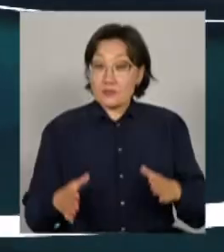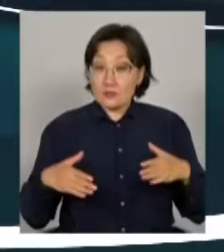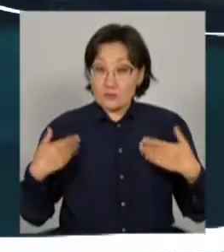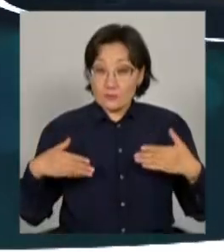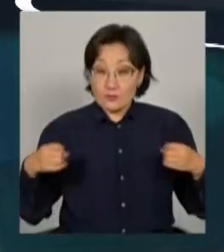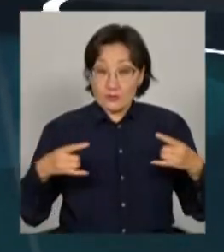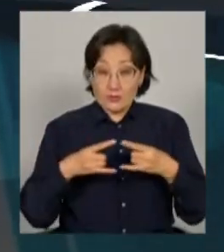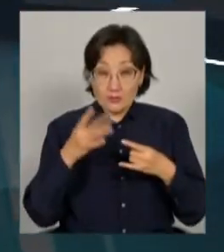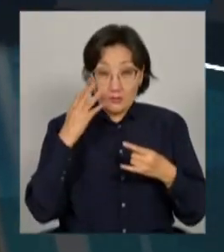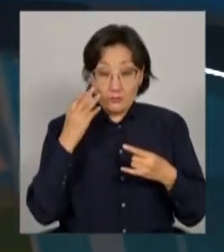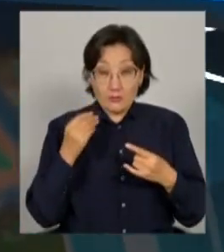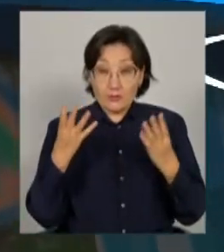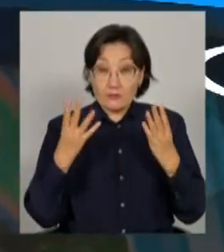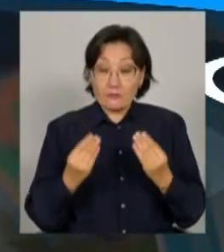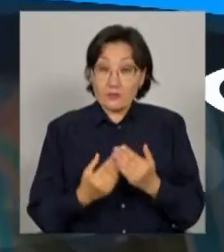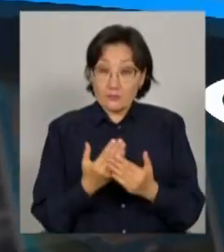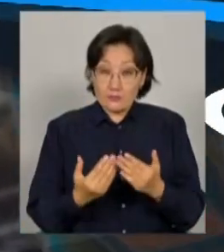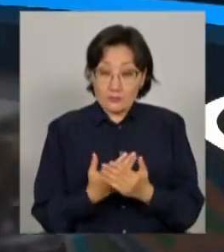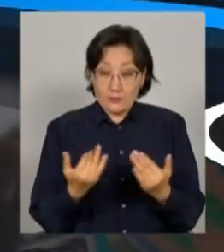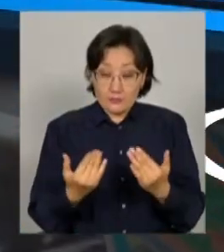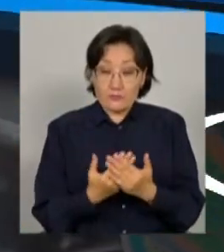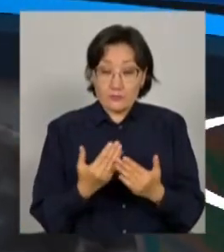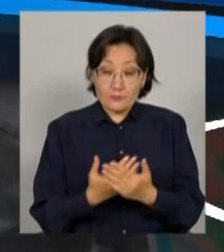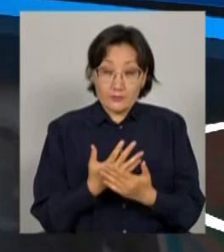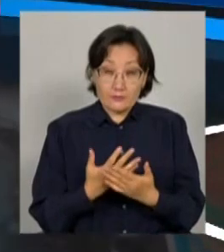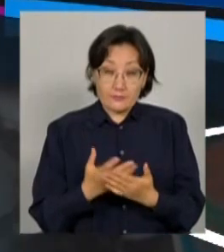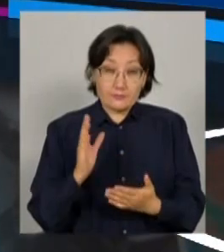Добрый день. С новостями к этому часу Алия Абитова. Коротко о главных событиях дня.